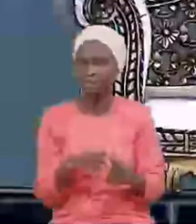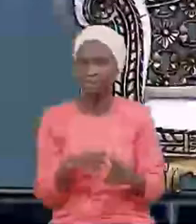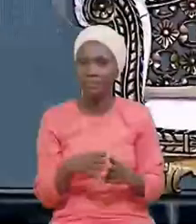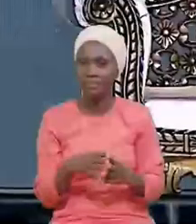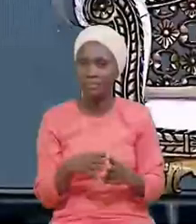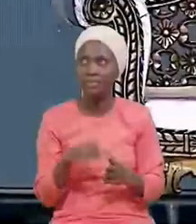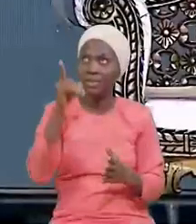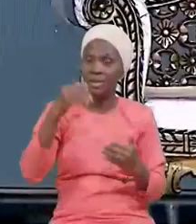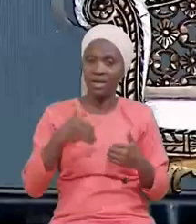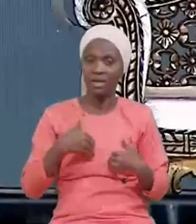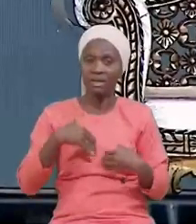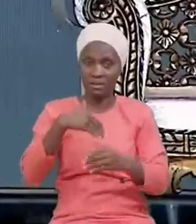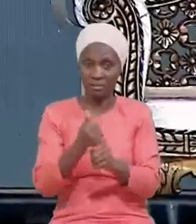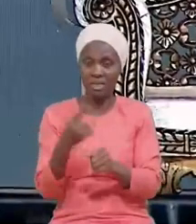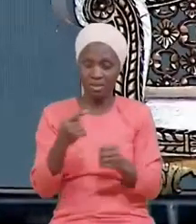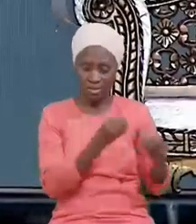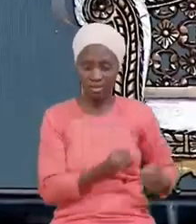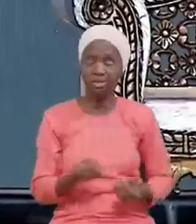Il a fait le sacrifice.